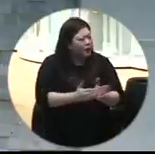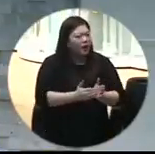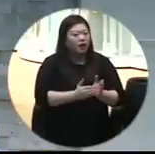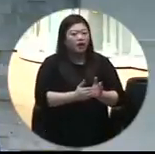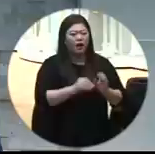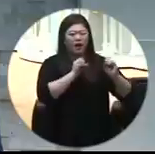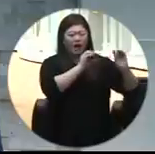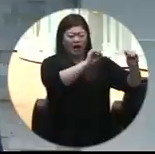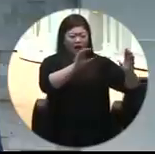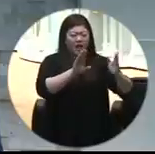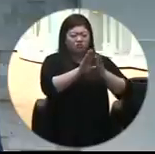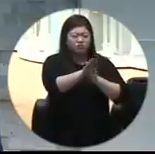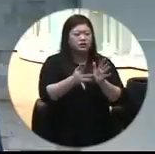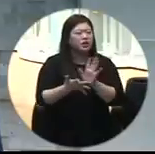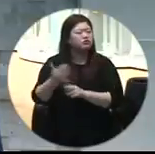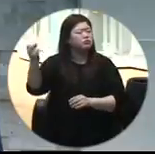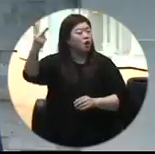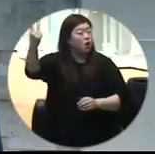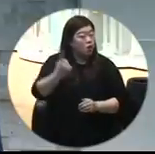때 집회를 하셨다니까.